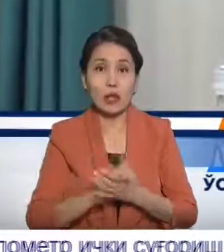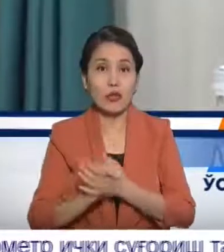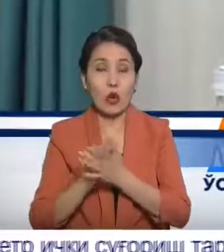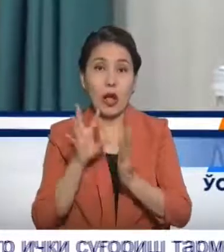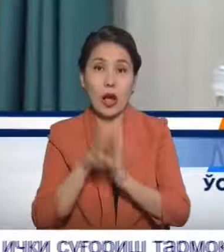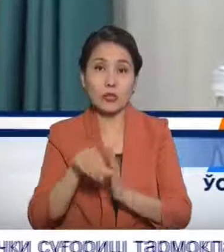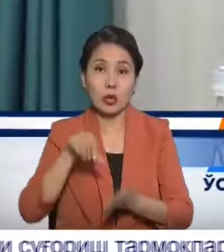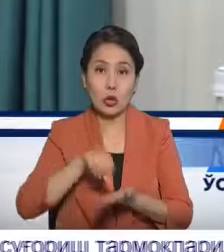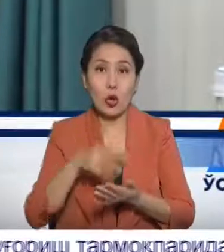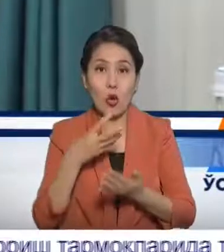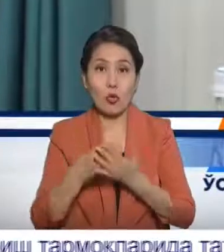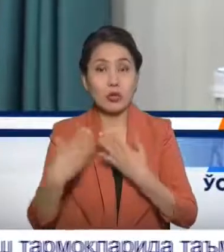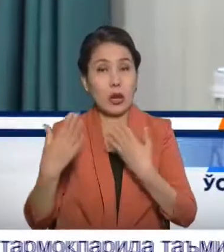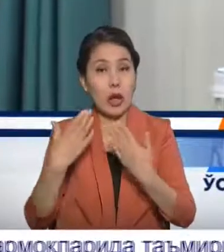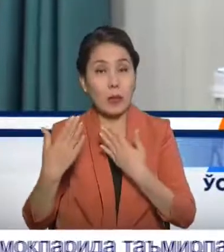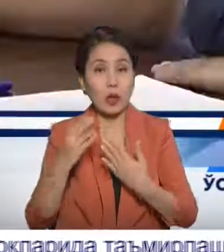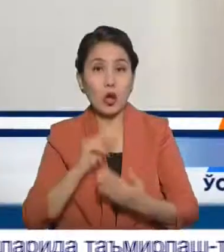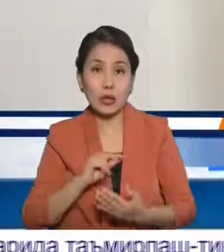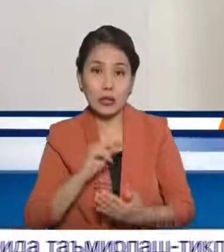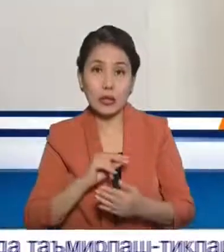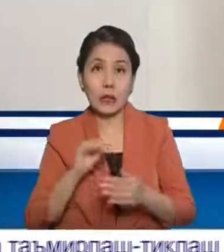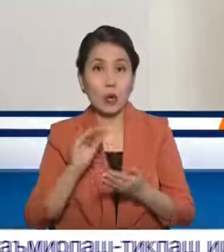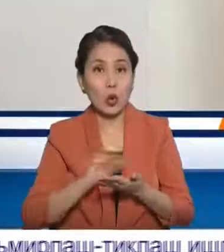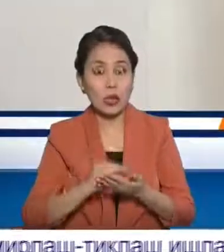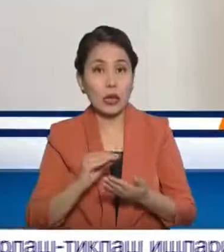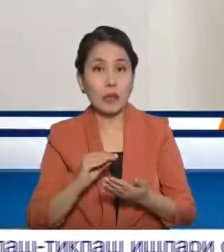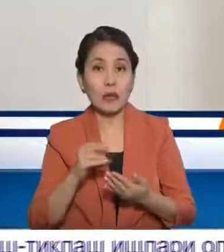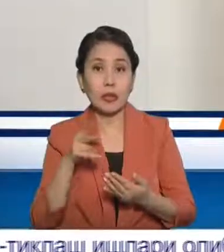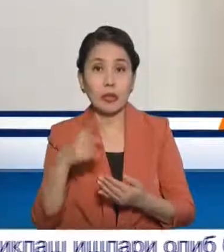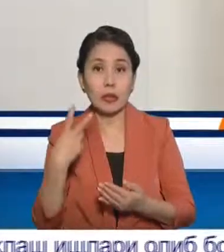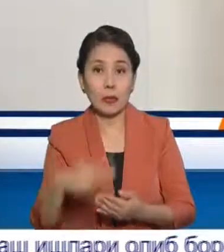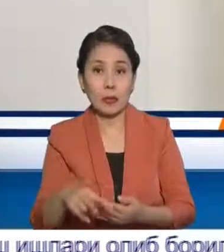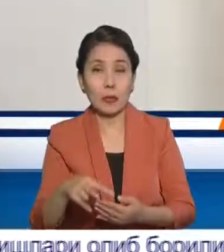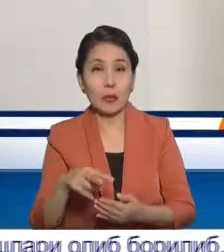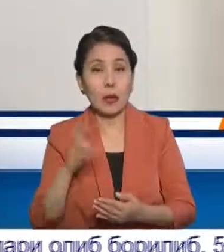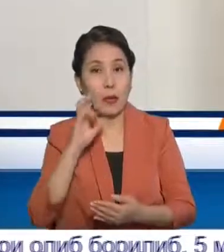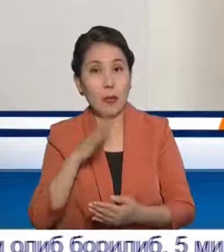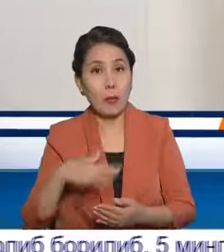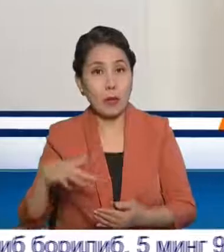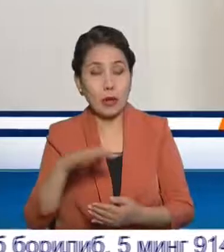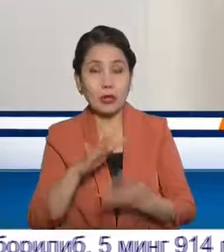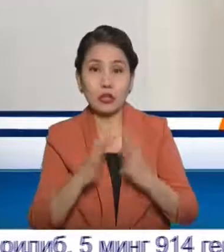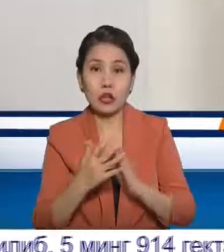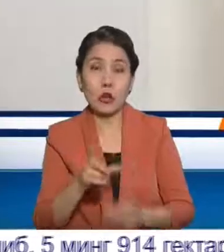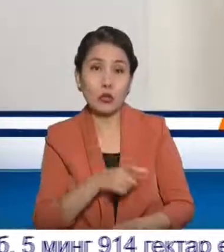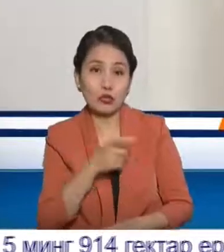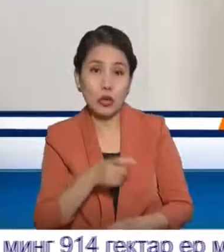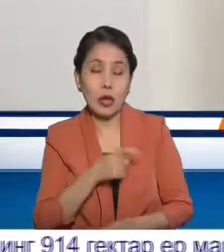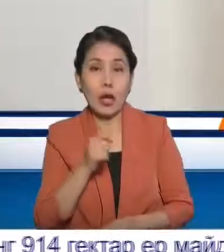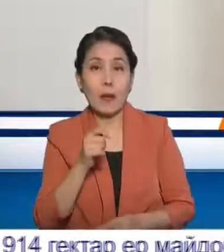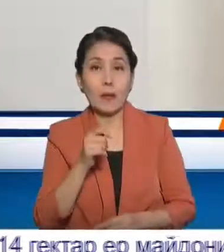davlatlarning bu boradagi o'zaro hamkorlik qilish tartibi o'rnatilyapti. 2020-yilda mamlakatimizdagi qishloq xo'jalik